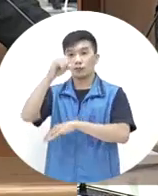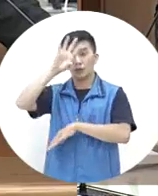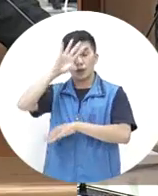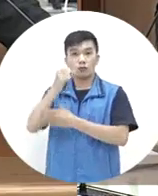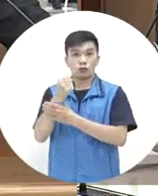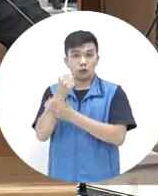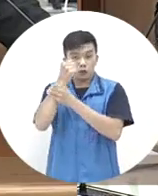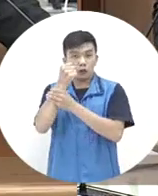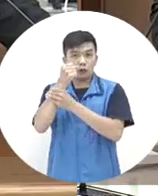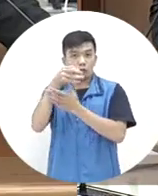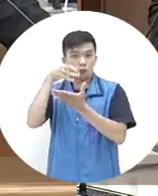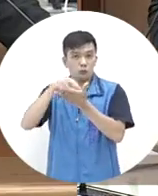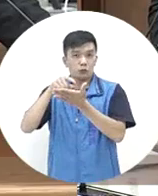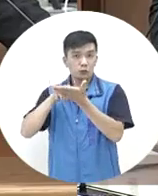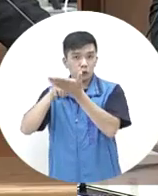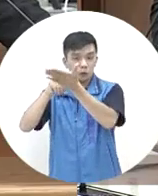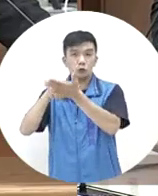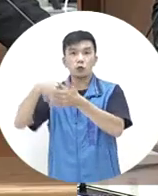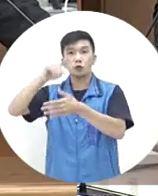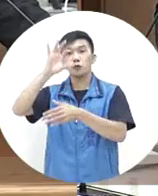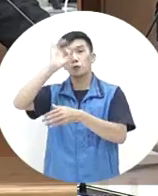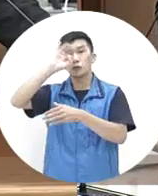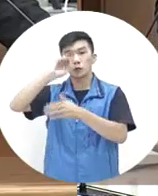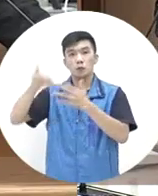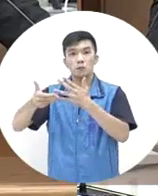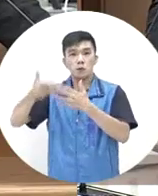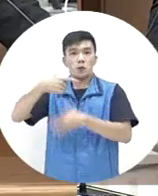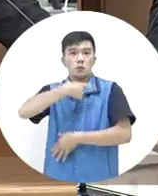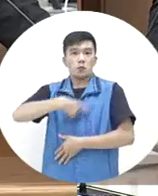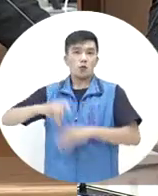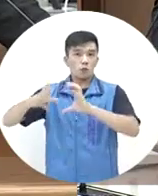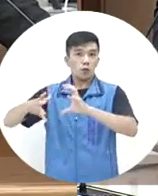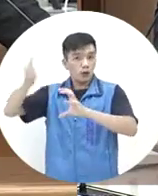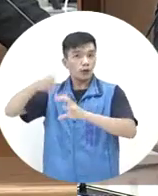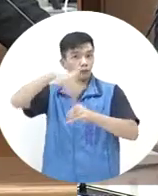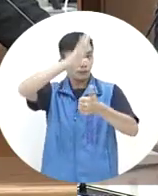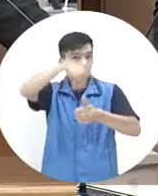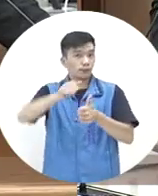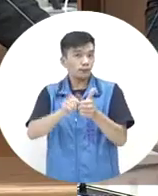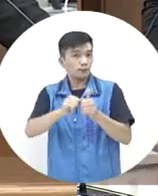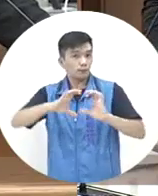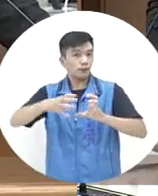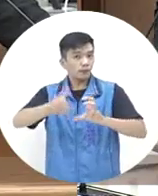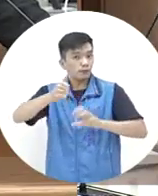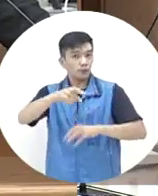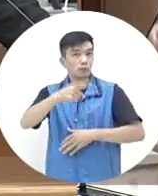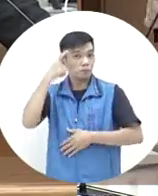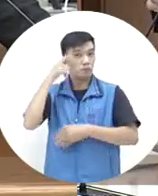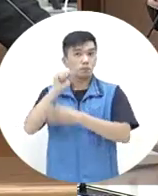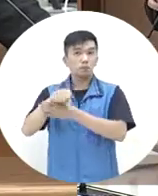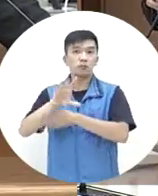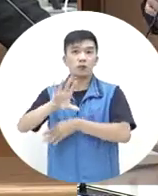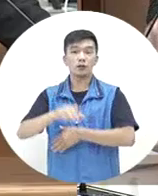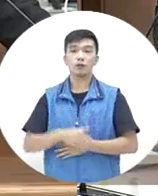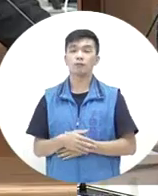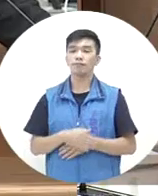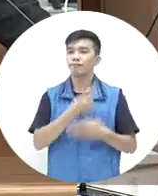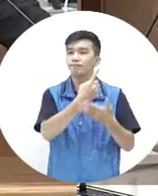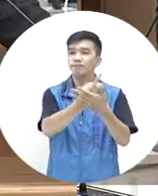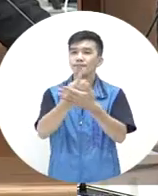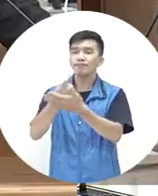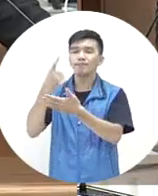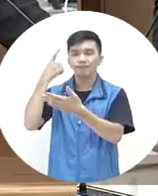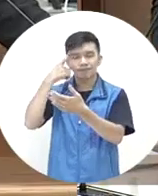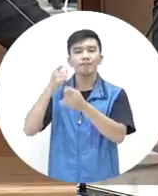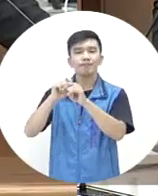呢？他要找你当副总统人选，你会接受吗？ 每一个人有每一个人的想法跟做法，我